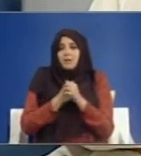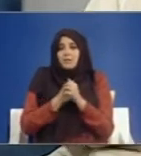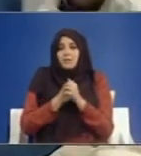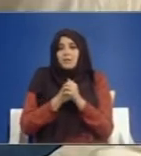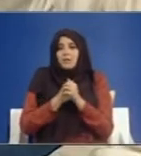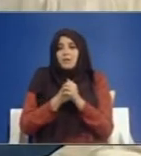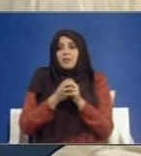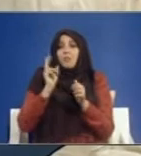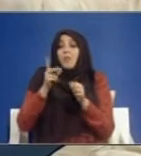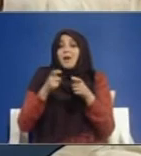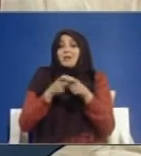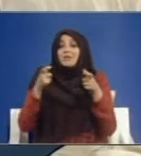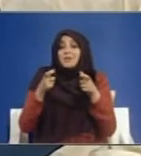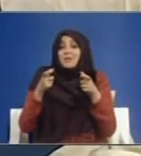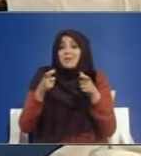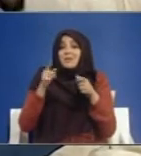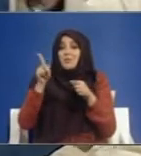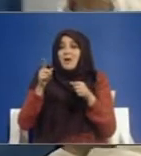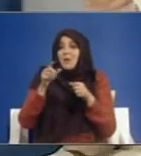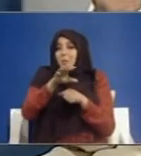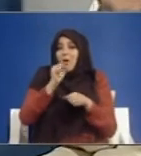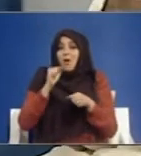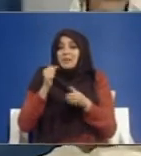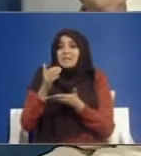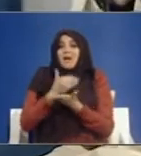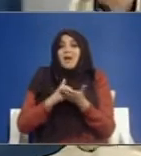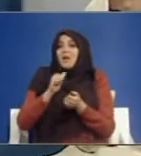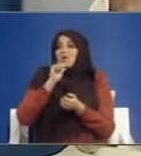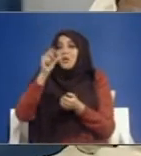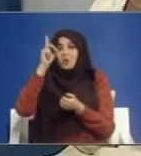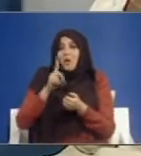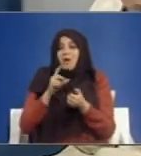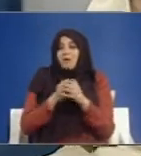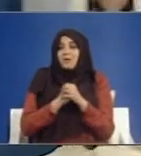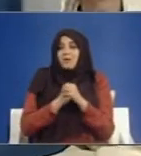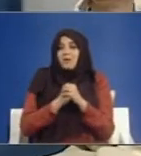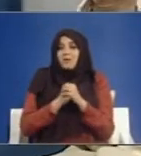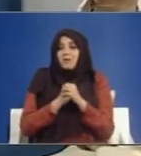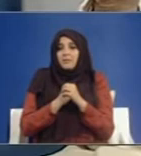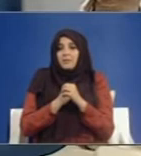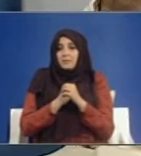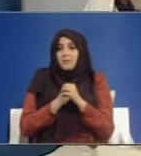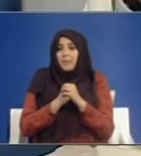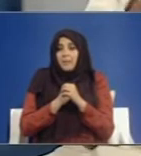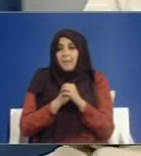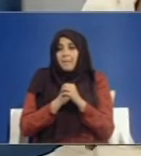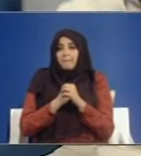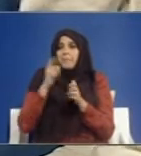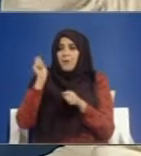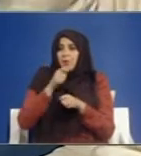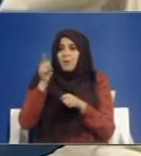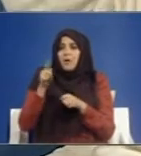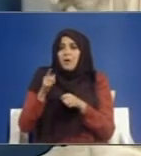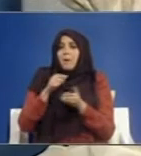يكفيش، لان المؤسسه اللي خلصتك راك خذيتي منها اجره من غير استحقاق. ايوه من غير استحقاق صح. فاذا المفروض